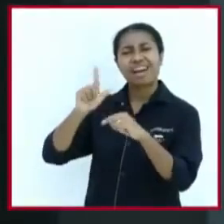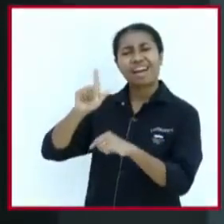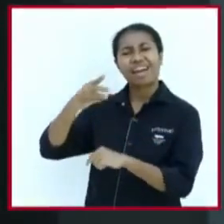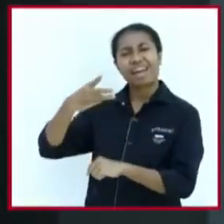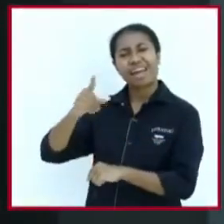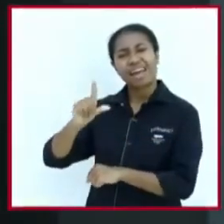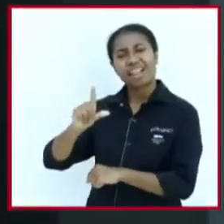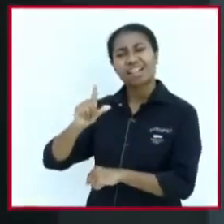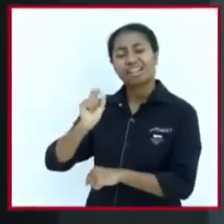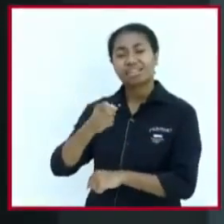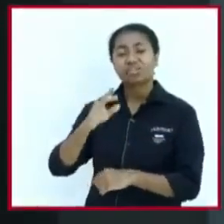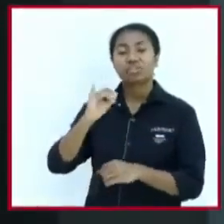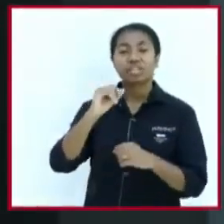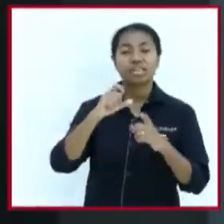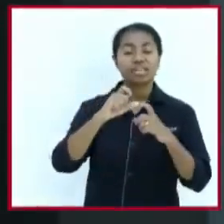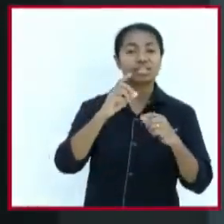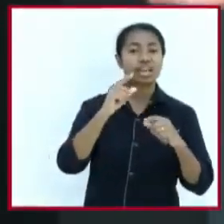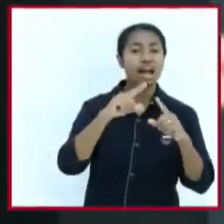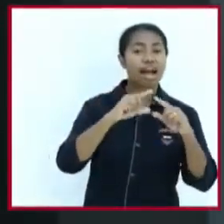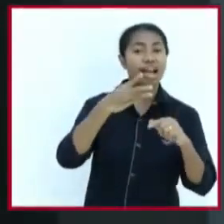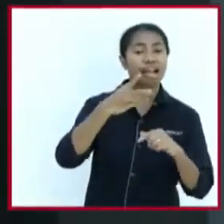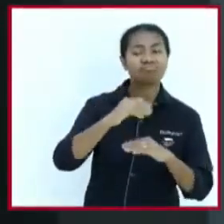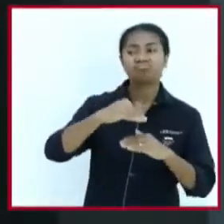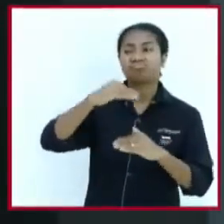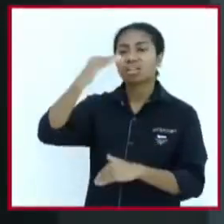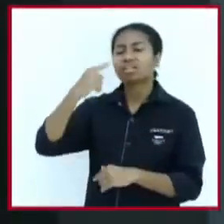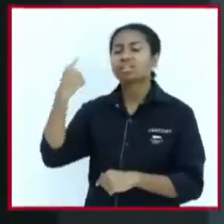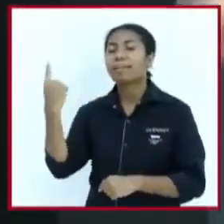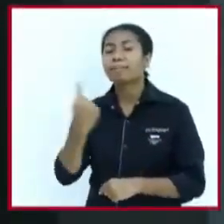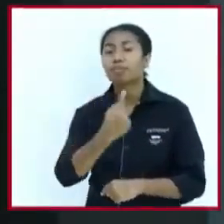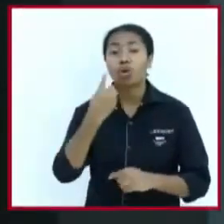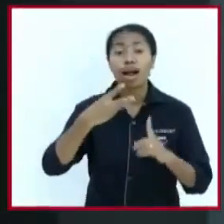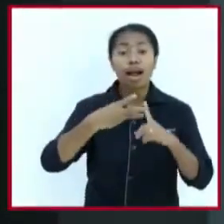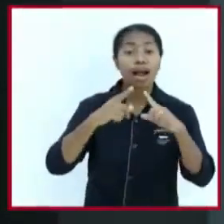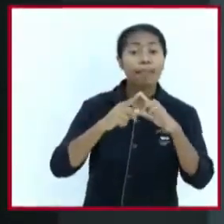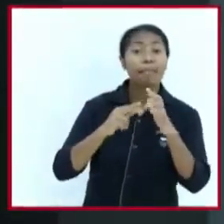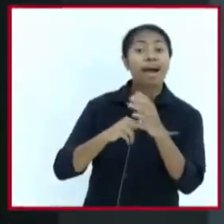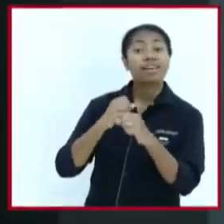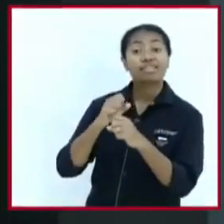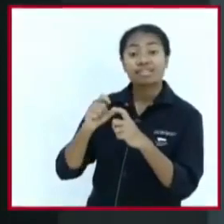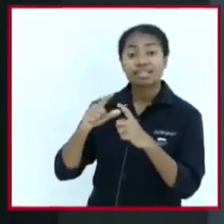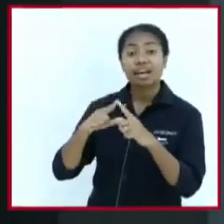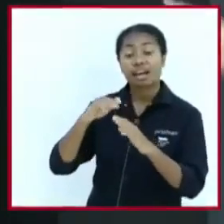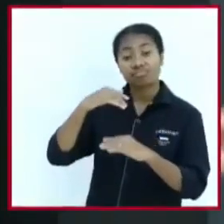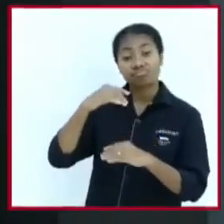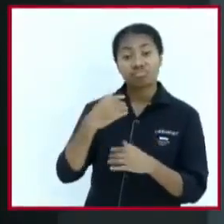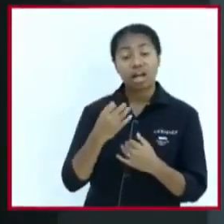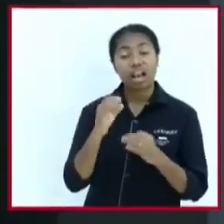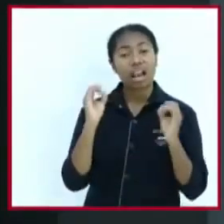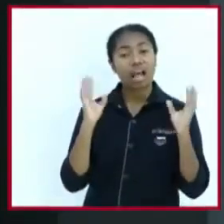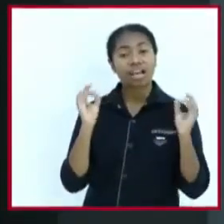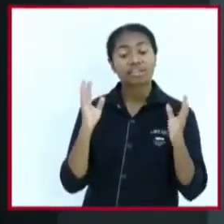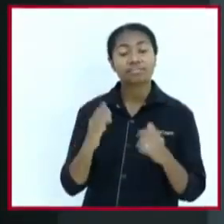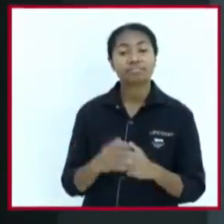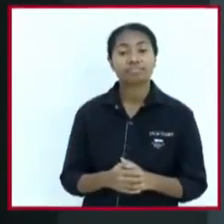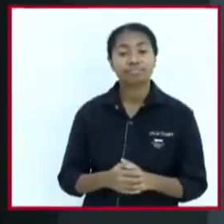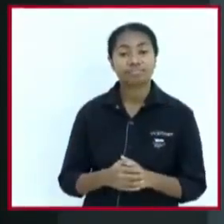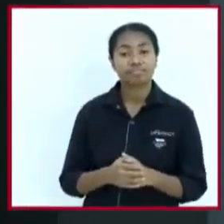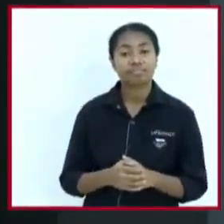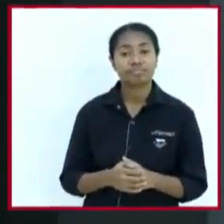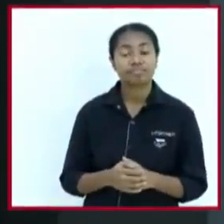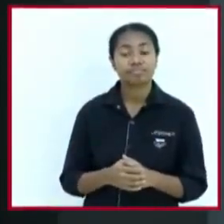semuanya sekali lagi Israel Umur di atas bangsa-bangsa yang lain agama Israel di atas agama yang lain